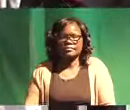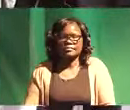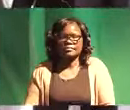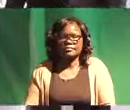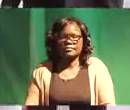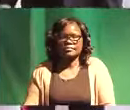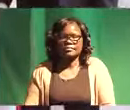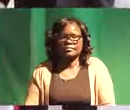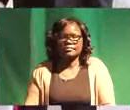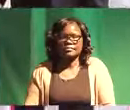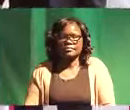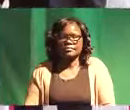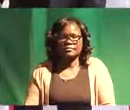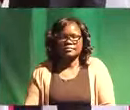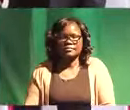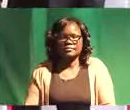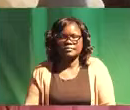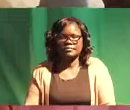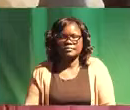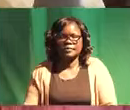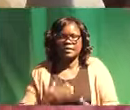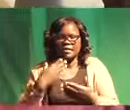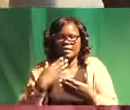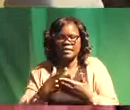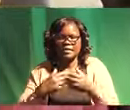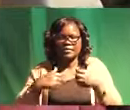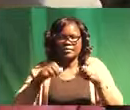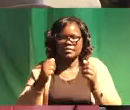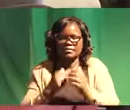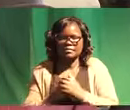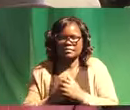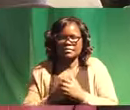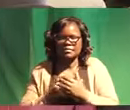Asante, asante tena sana Mheshimiwa Rais kwa ruhusa yako.